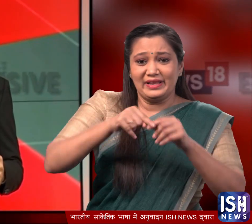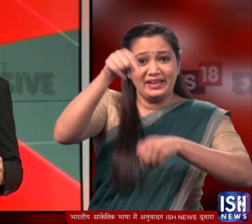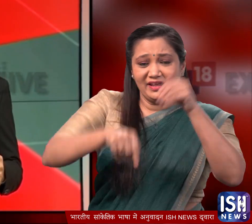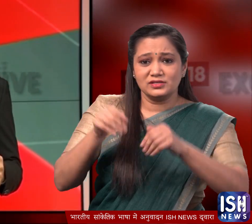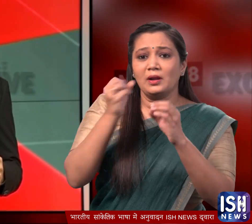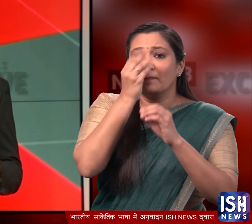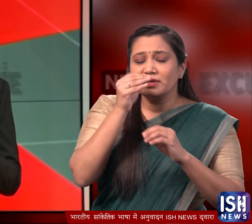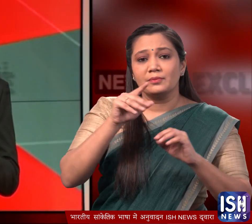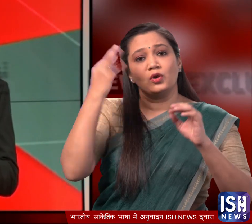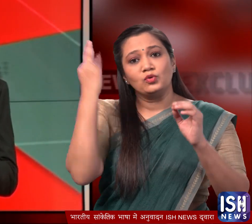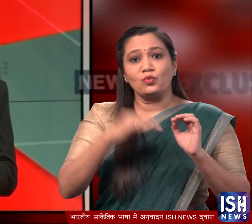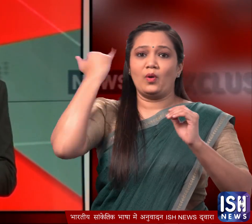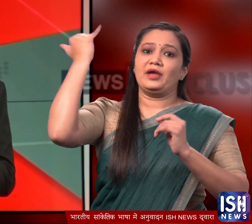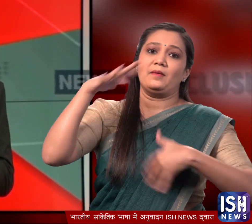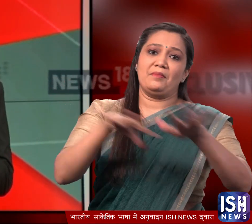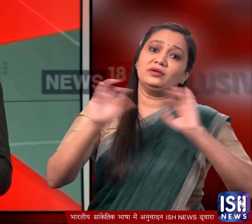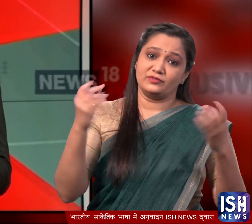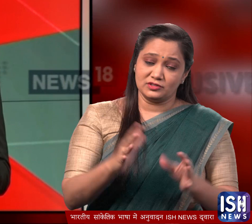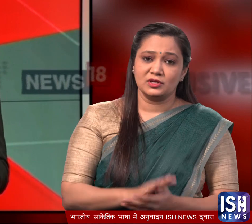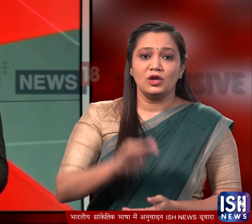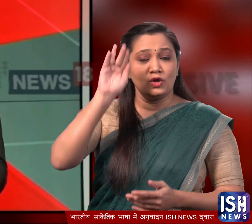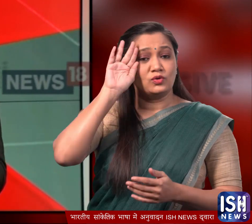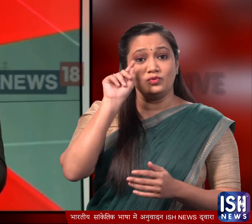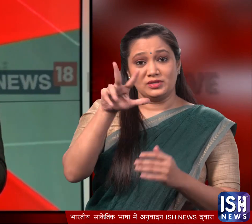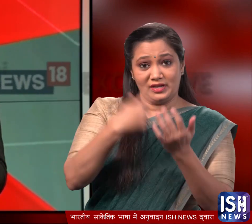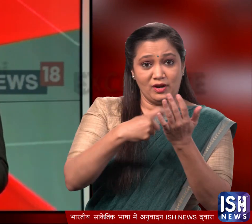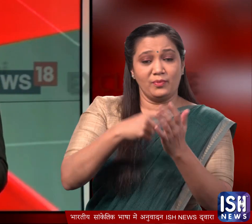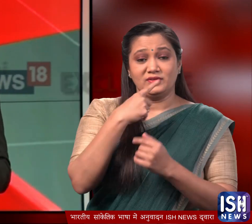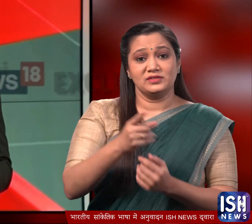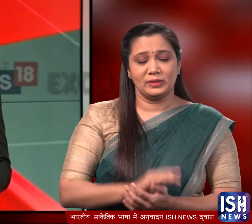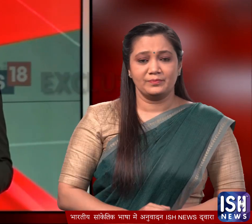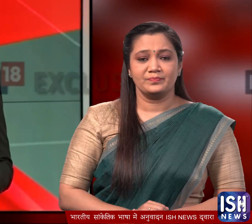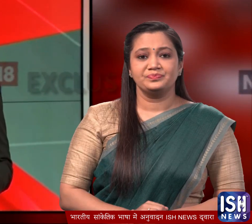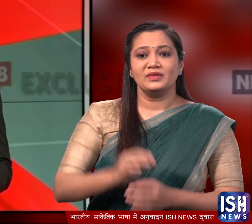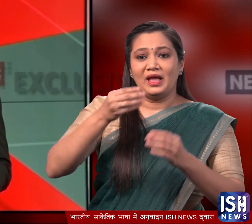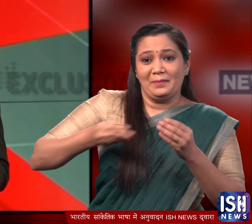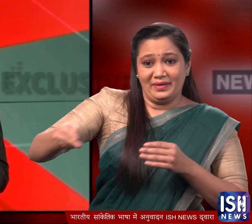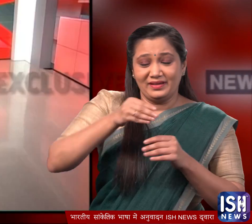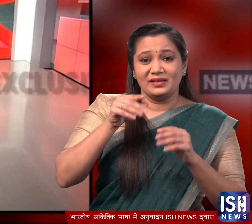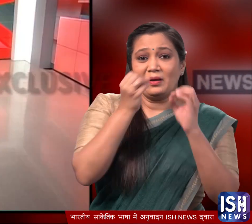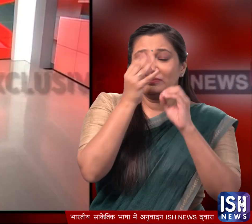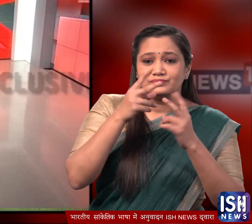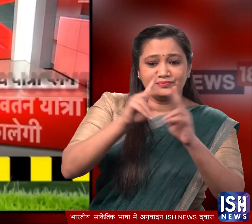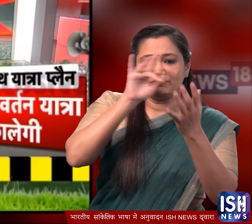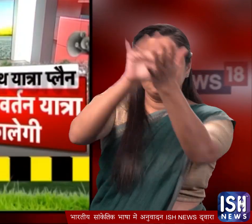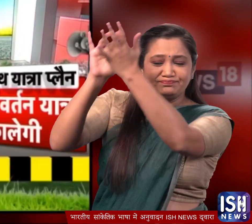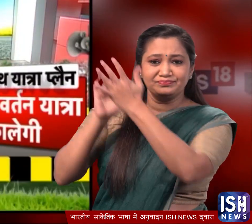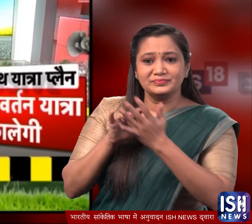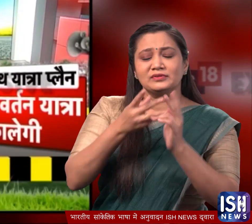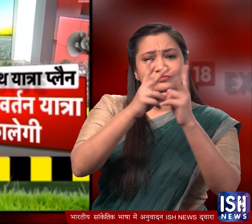वाले विधानसभा चुनाव के लिए बीजेपी ने एक नई रणनीति बनाई है। न्यूज़ 18 के विक्रांत यादव की रिपोर्ट है कि बीजेपी बंगाल की